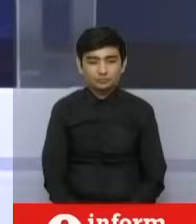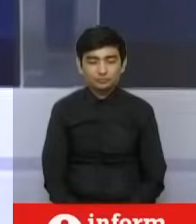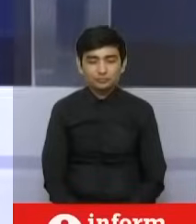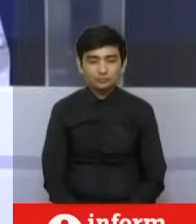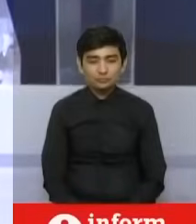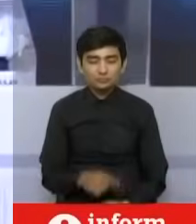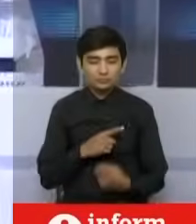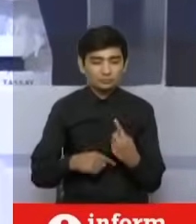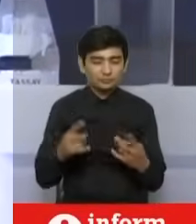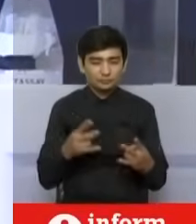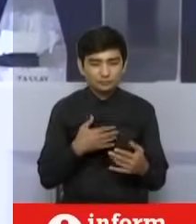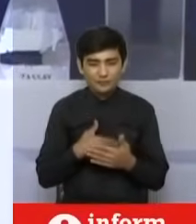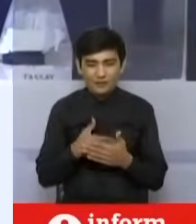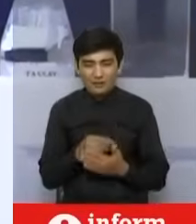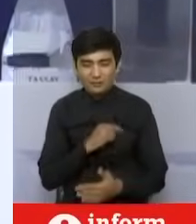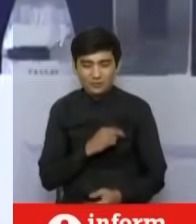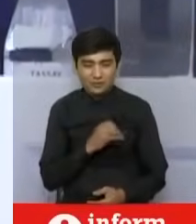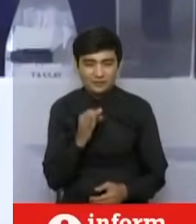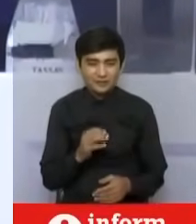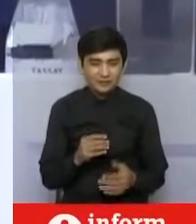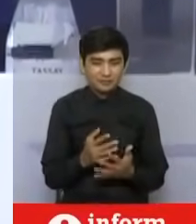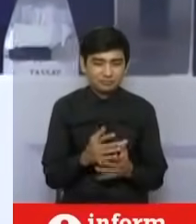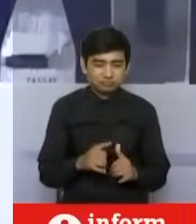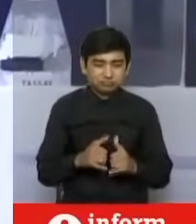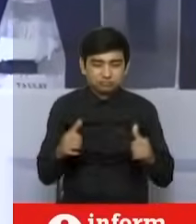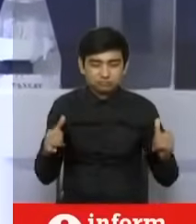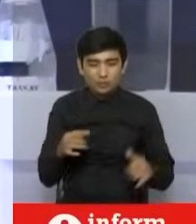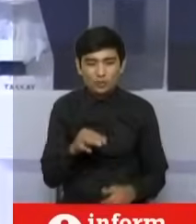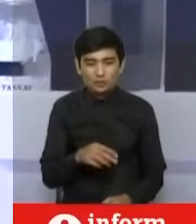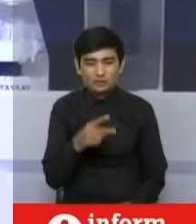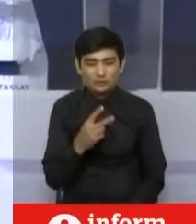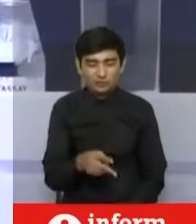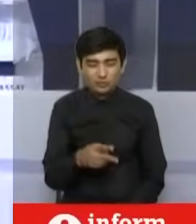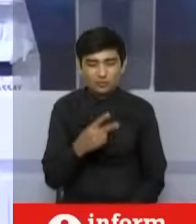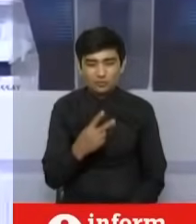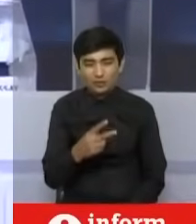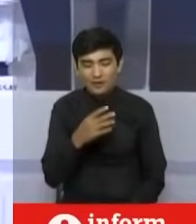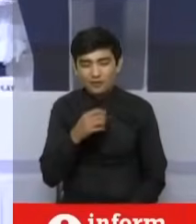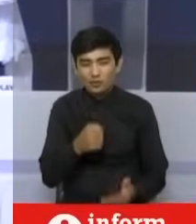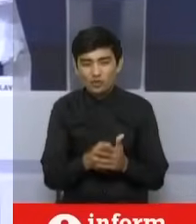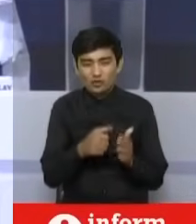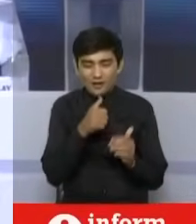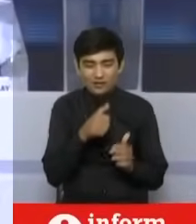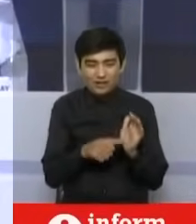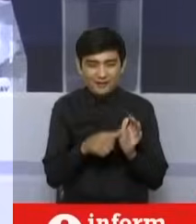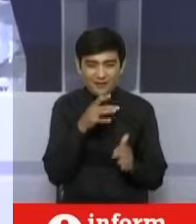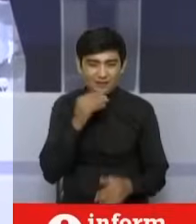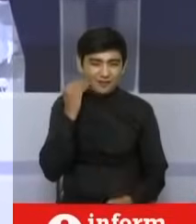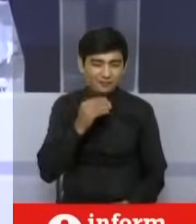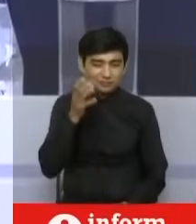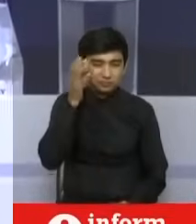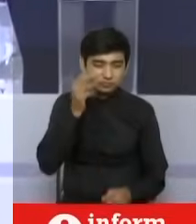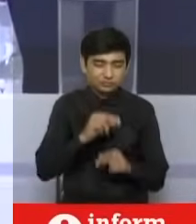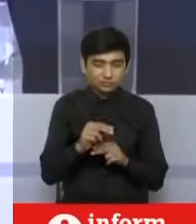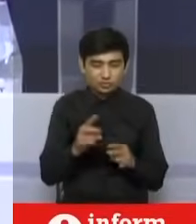Нам нужно активнее работать над повышением охвата детей от 2 до 6 лет качественным дошкольным образованием. В этом контексте я